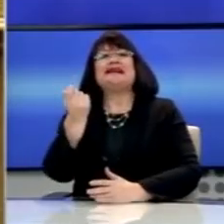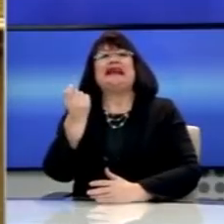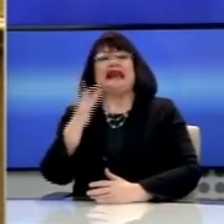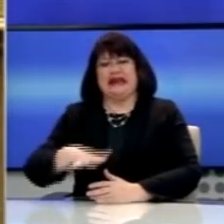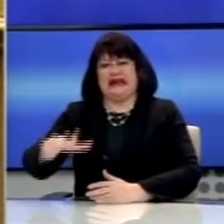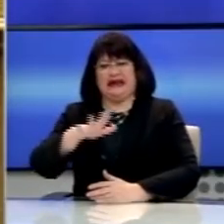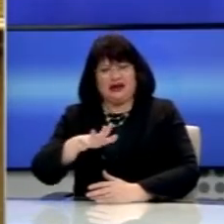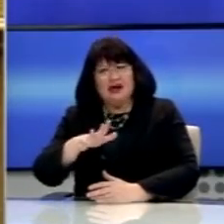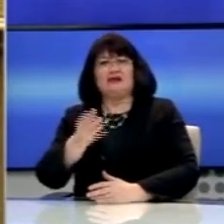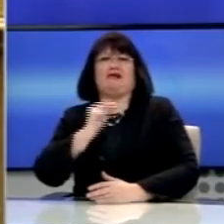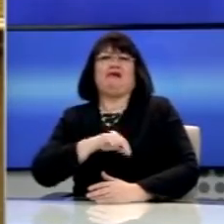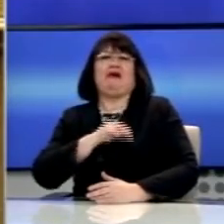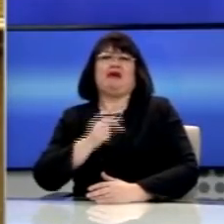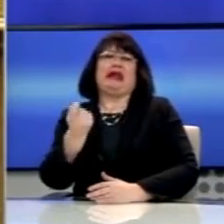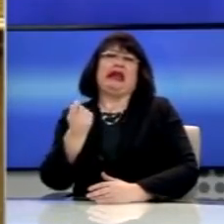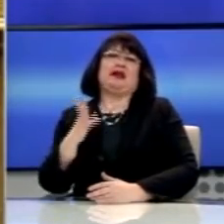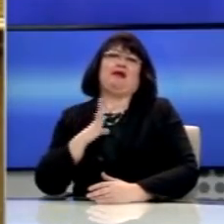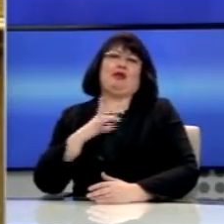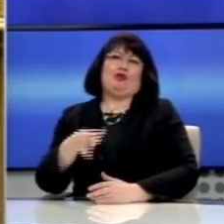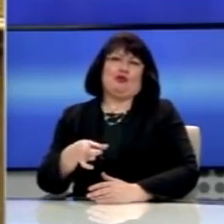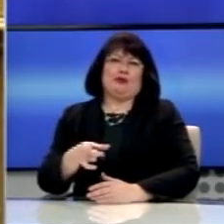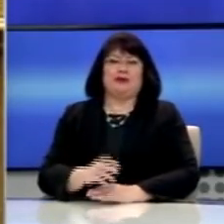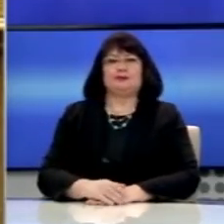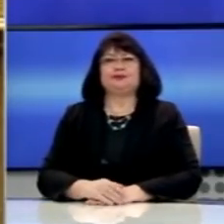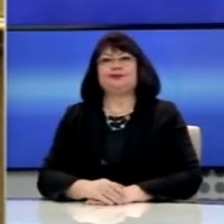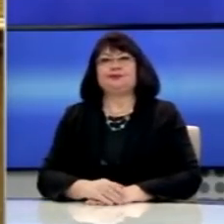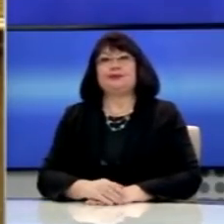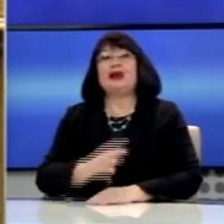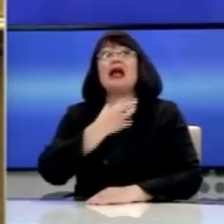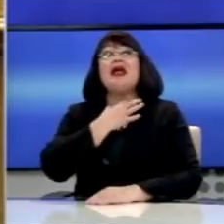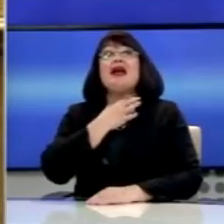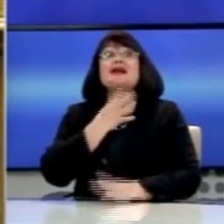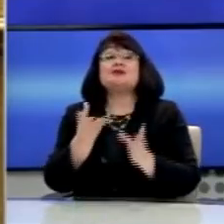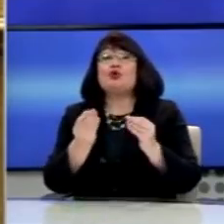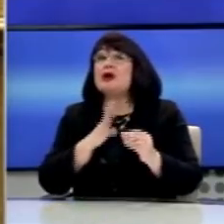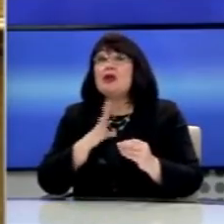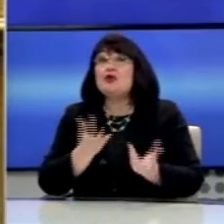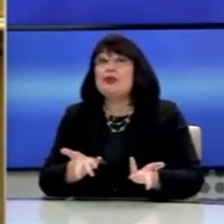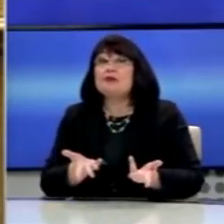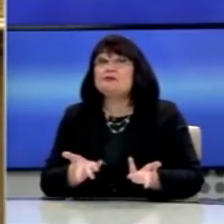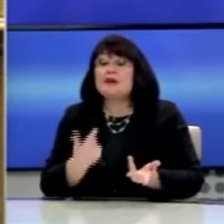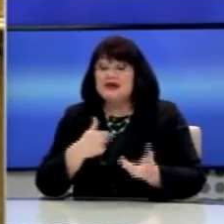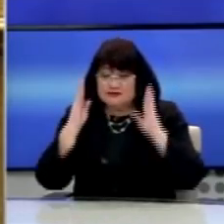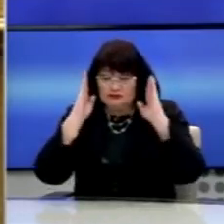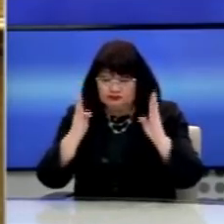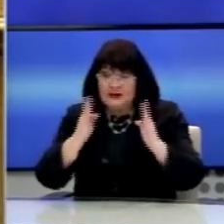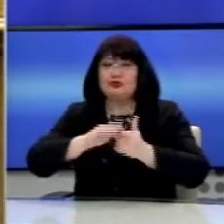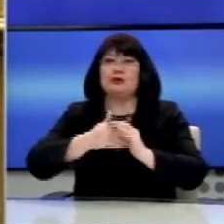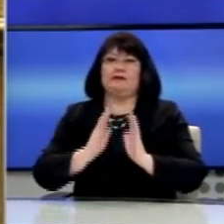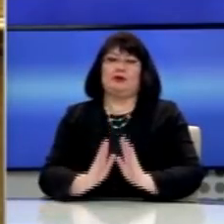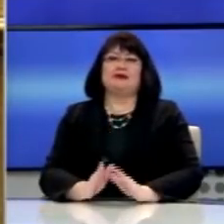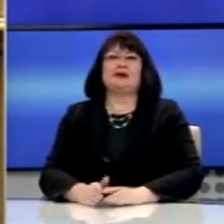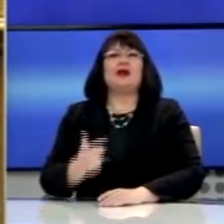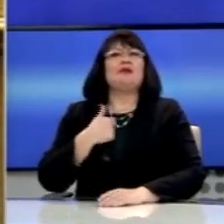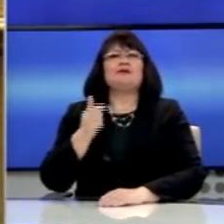λίγων, έχουν στο επίκεντρο τις πραγματικές ανάγκες των πολλών. Γι' αυτό και δεν